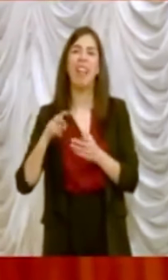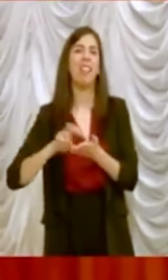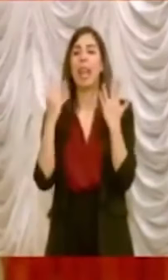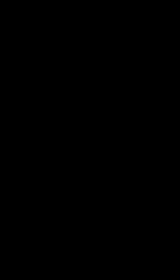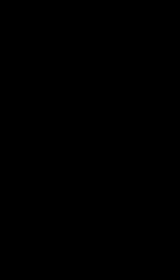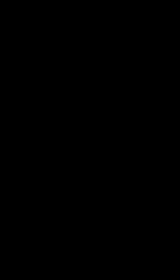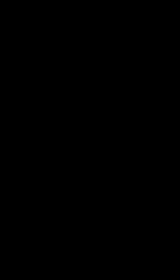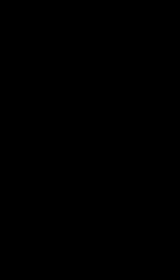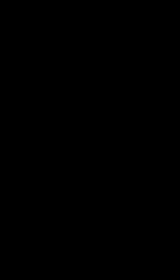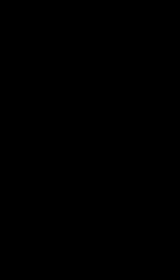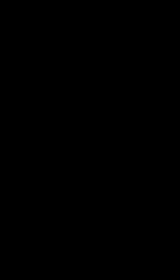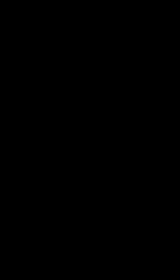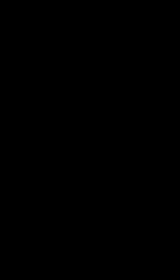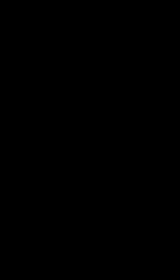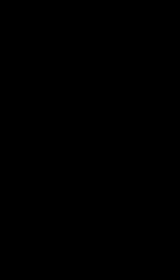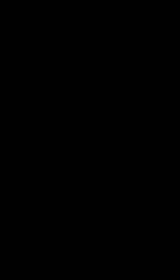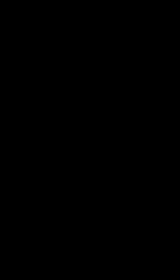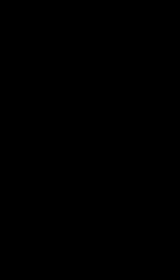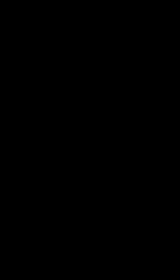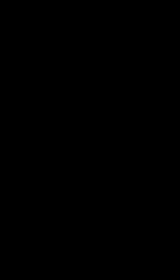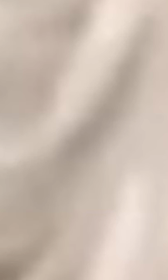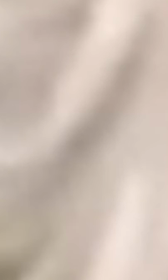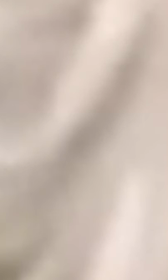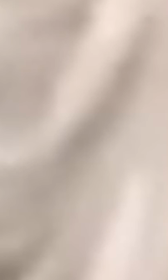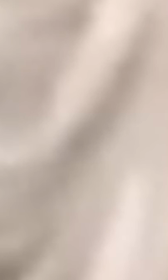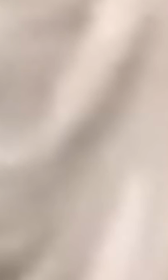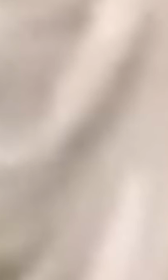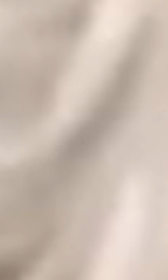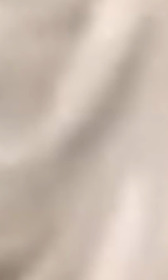forte del cazzo. È un pensiero profondo. Sì, vicino.